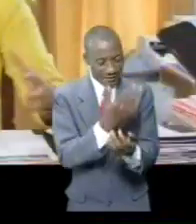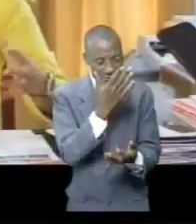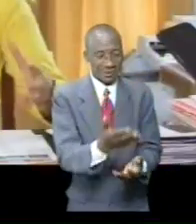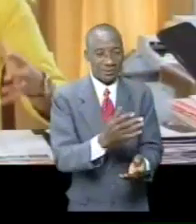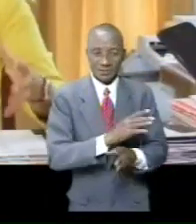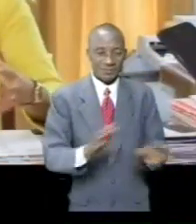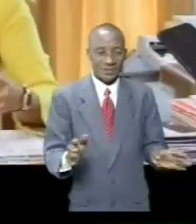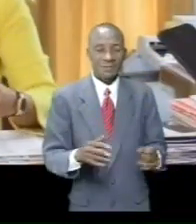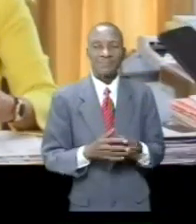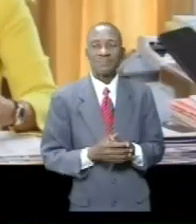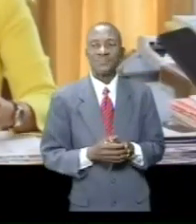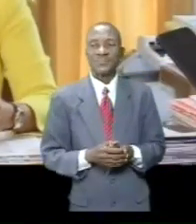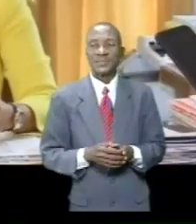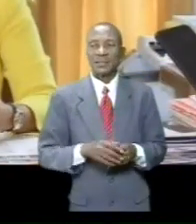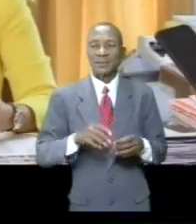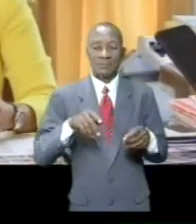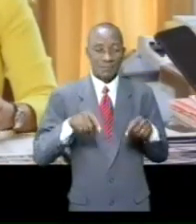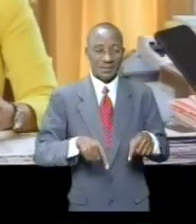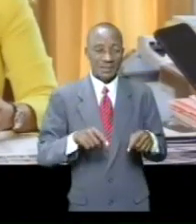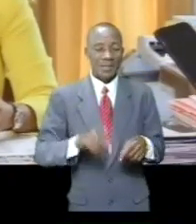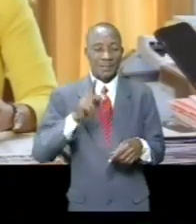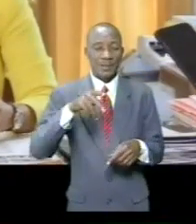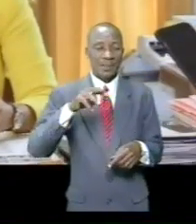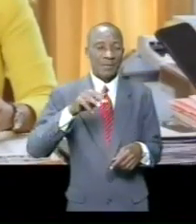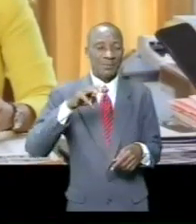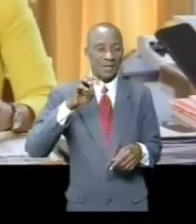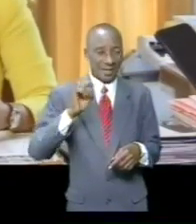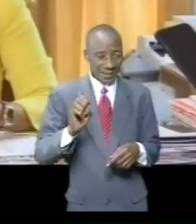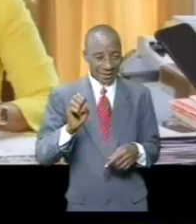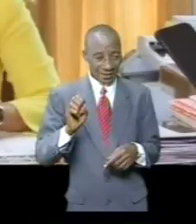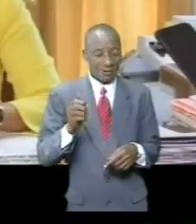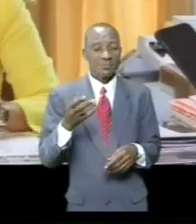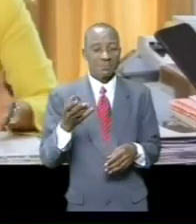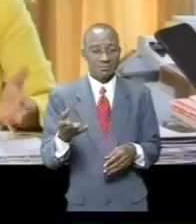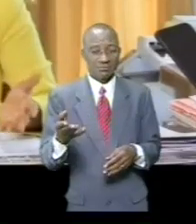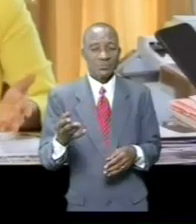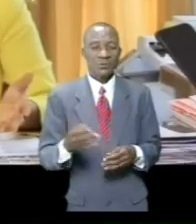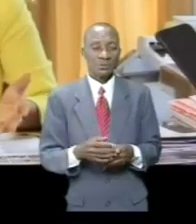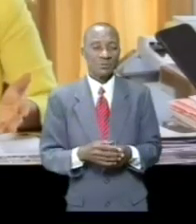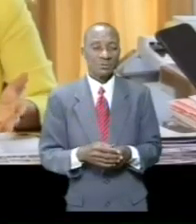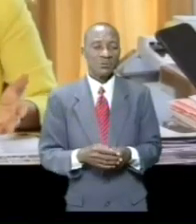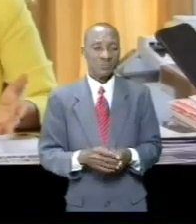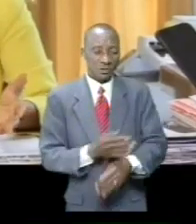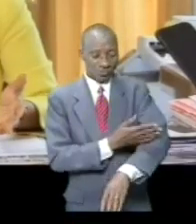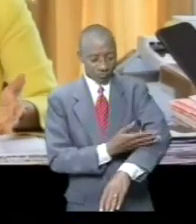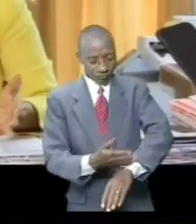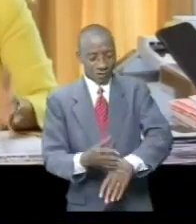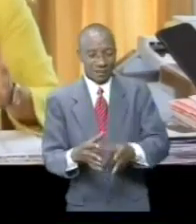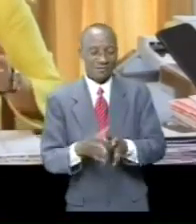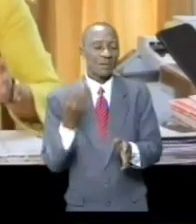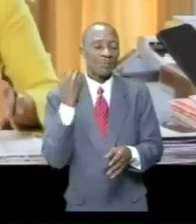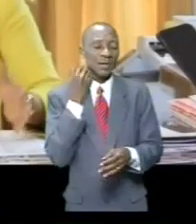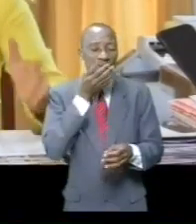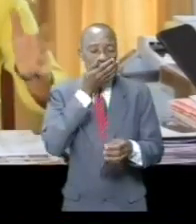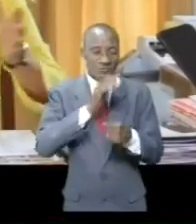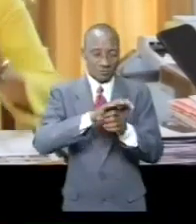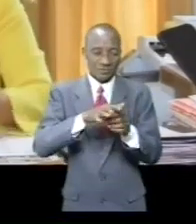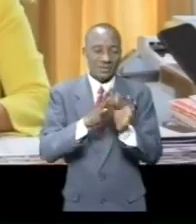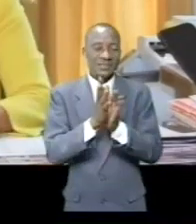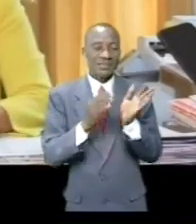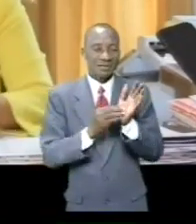réalités. Maintenant que le PMF est en train de remonter après les déconfinements par rapport à cette pandémie que nous avons actuellement de la COVID-19, il faudrait que